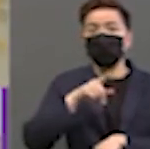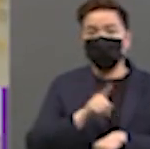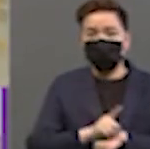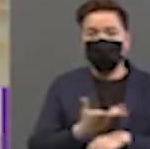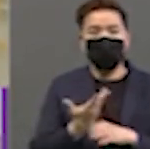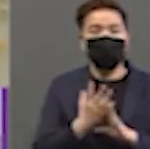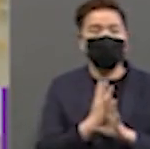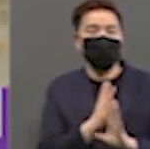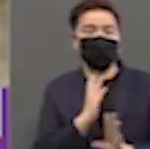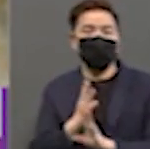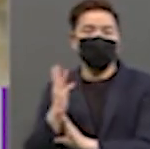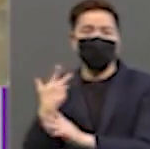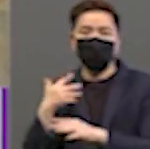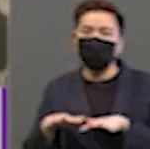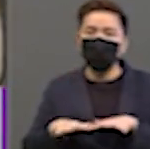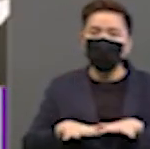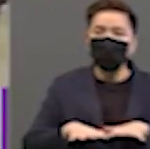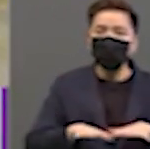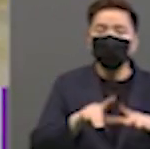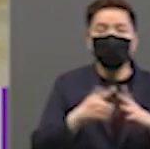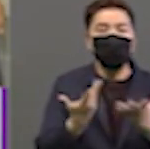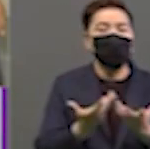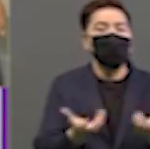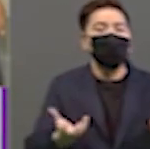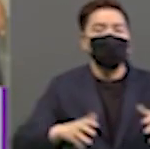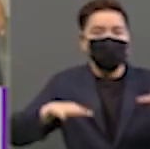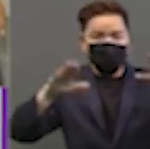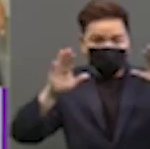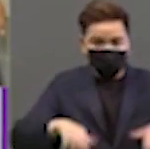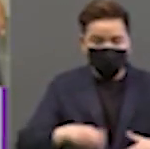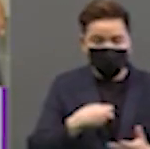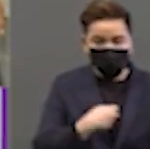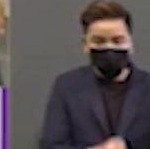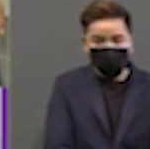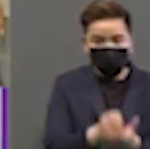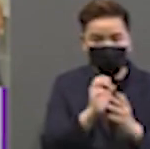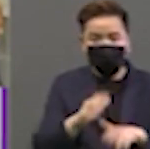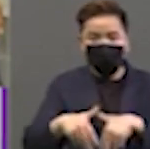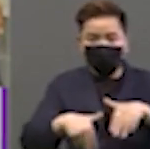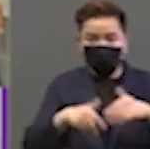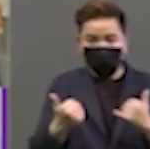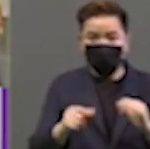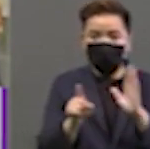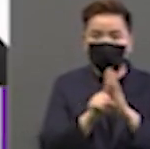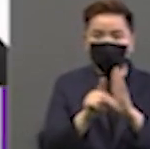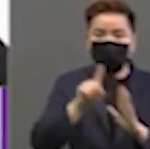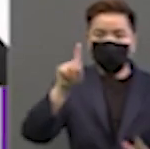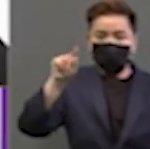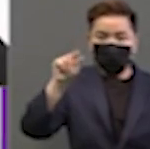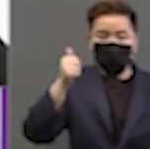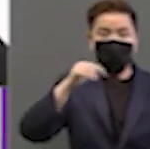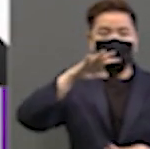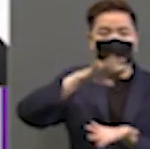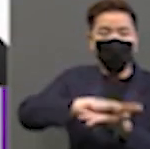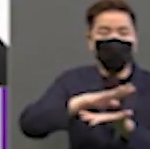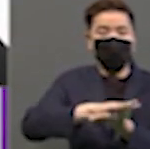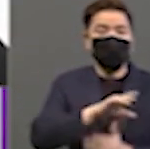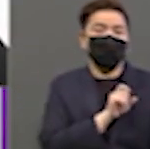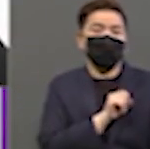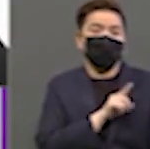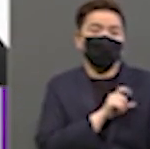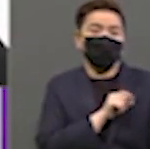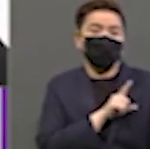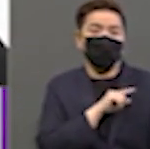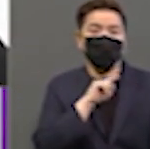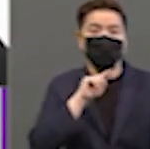ก็คือโครงการคาราวานพาณิชย์ลดราคาช่วยประชาชนล็อตที่ 20นี้